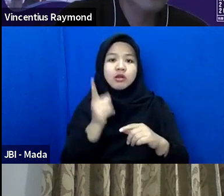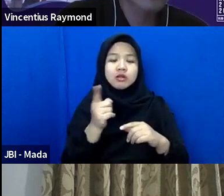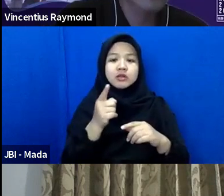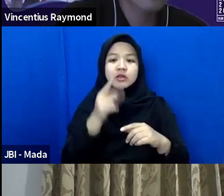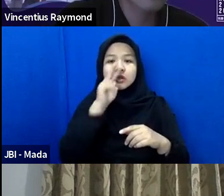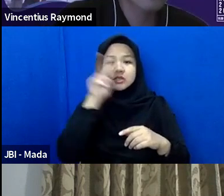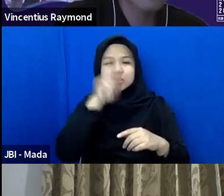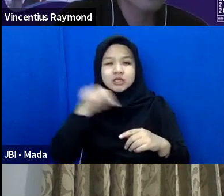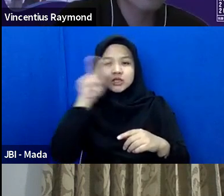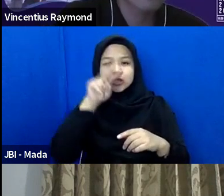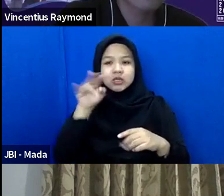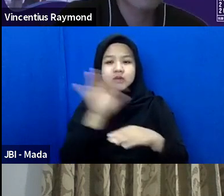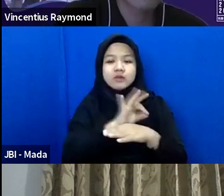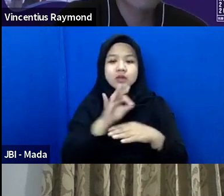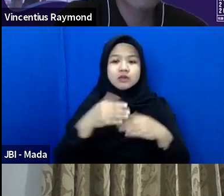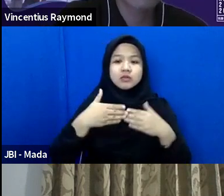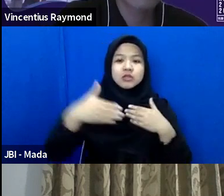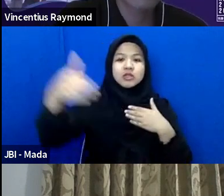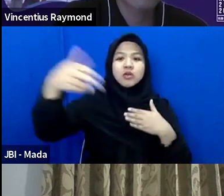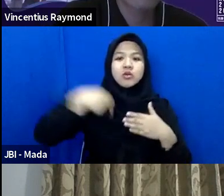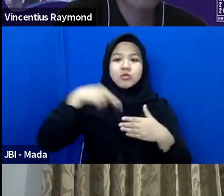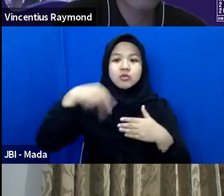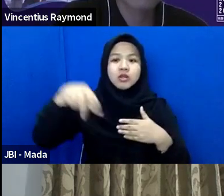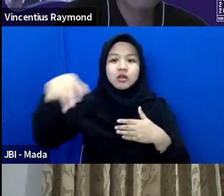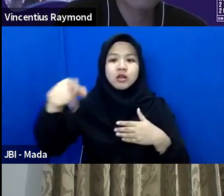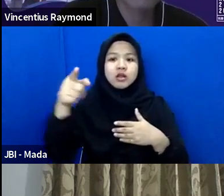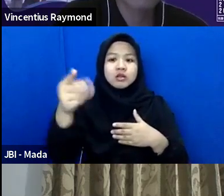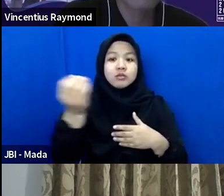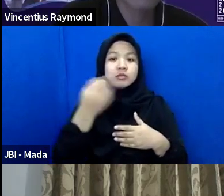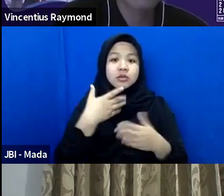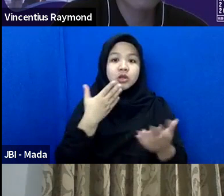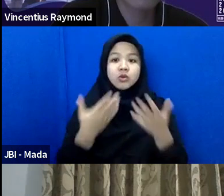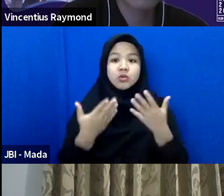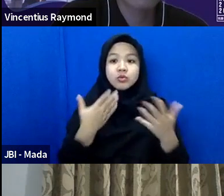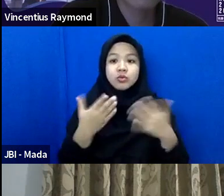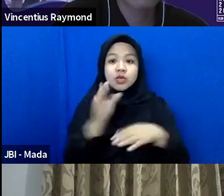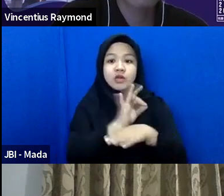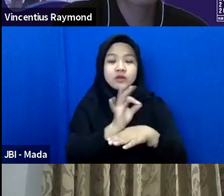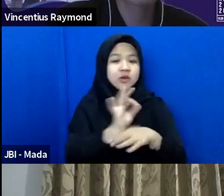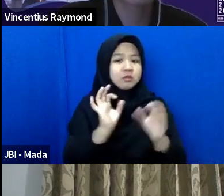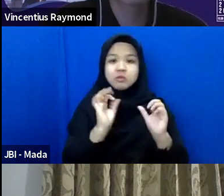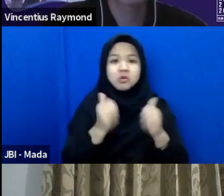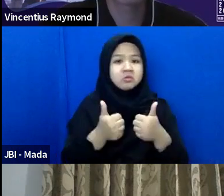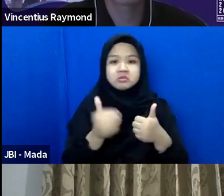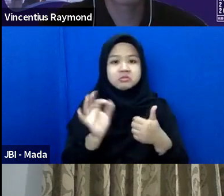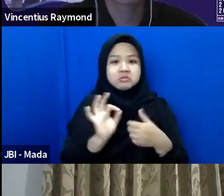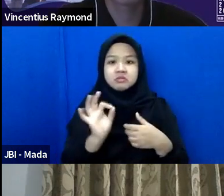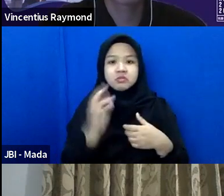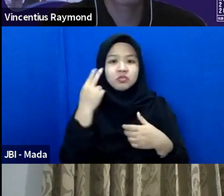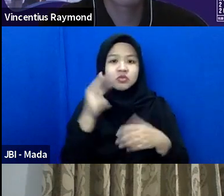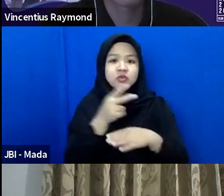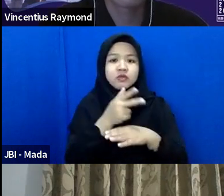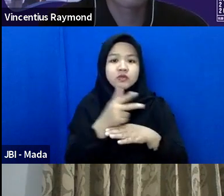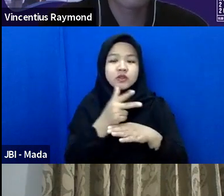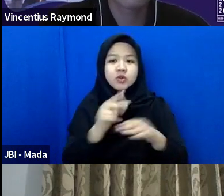skrining film sejauh melangkah dan beliau bilang bahwa kemungkinan filmnya belum siap untuk ke video